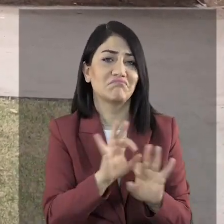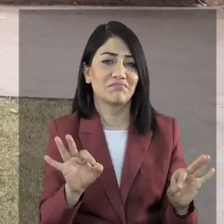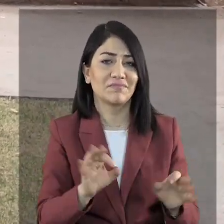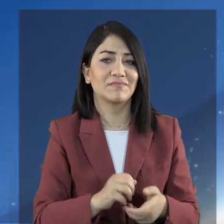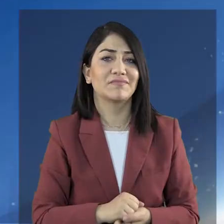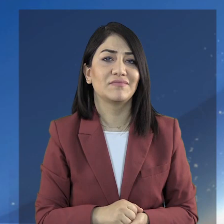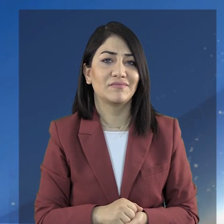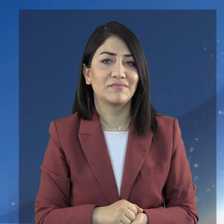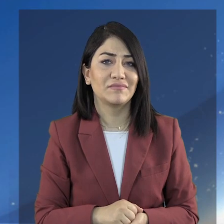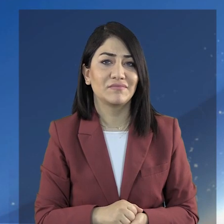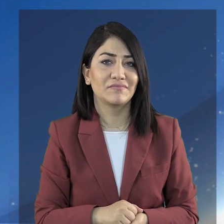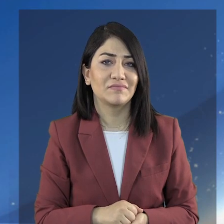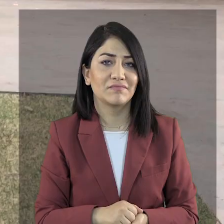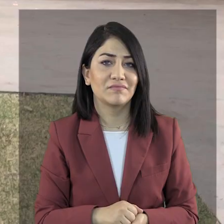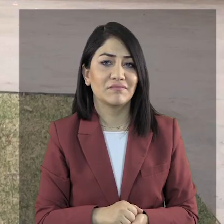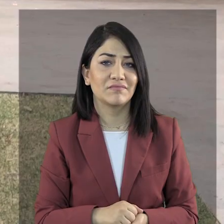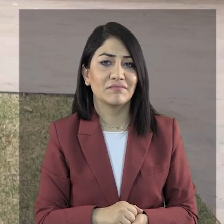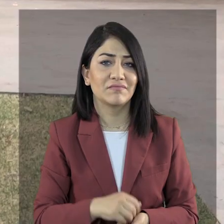ստացվեց։